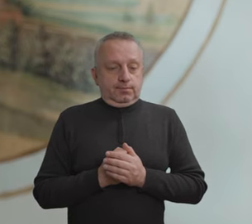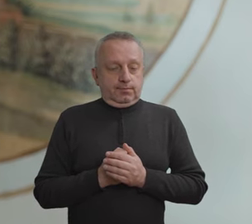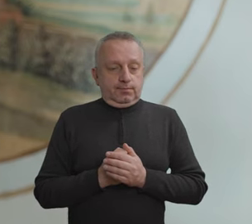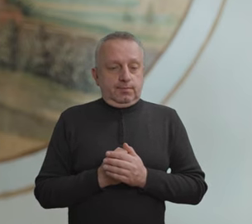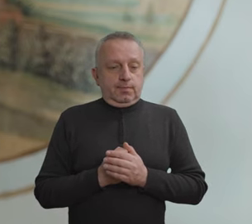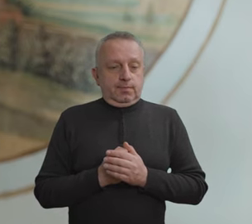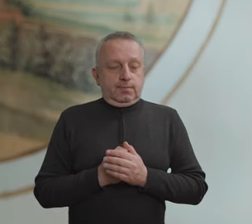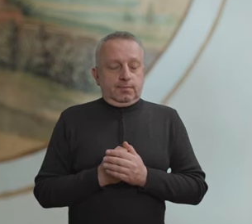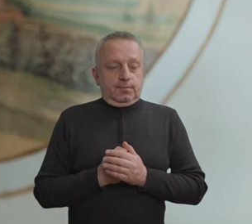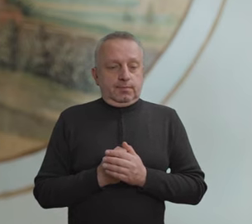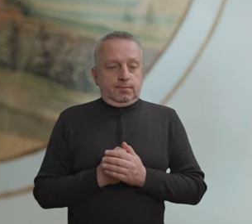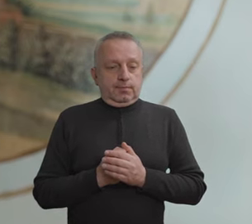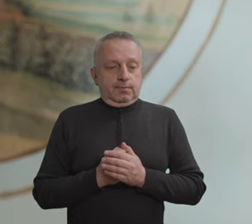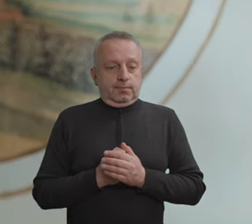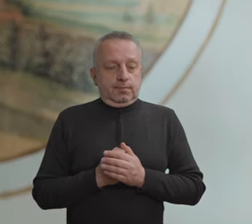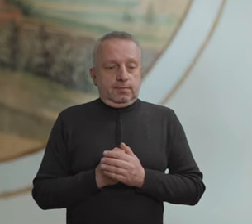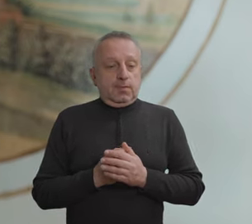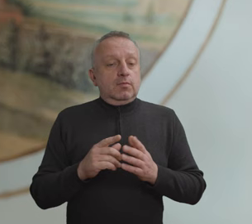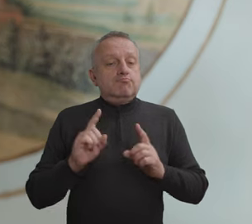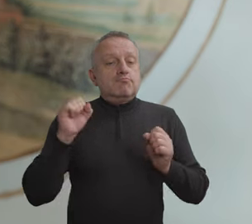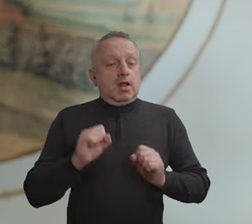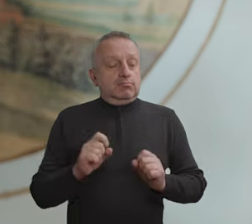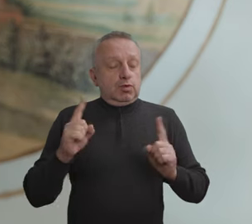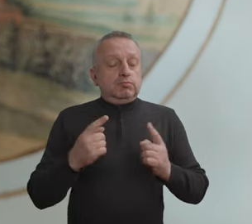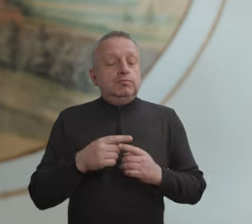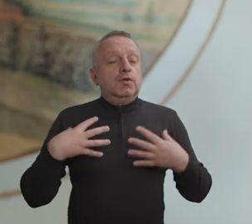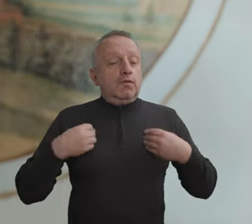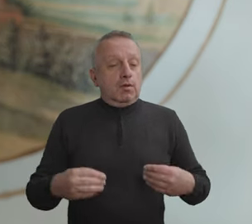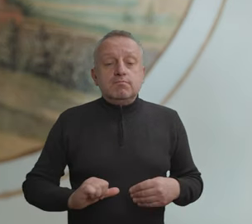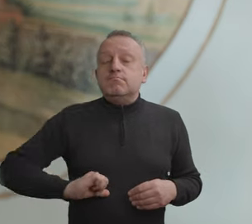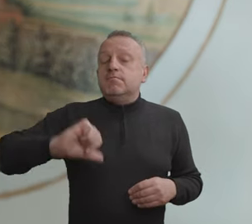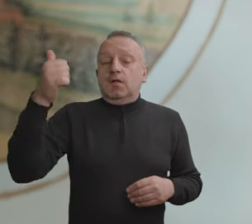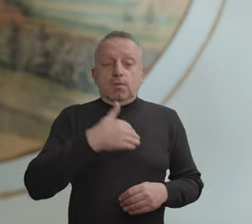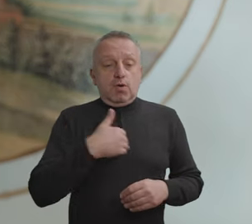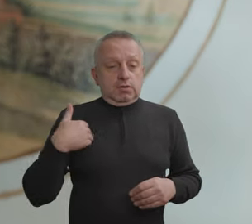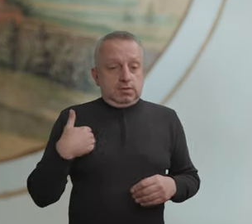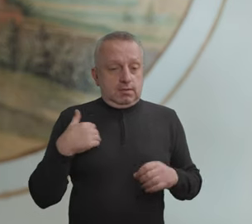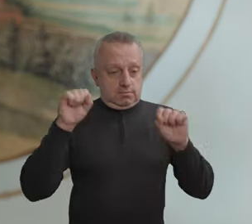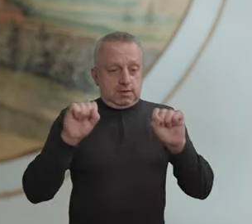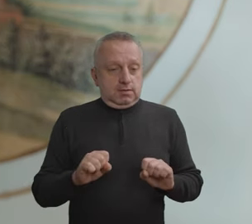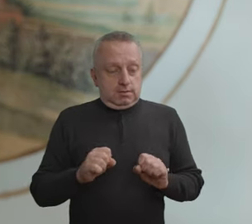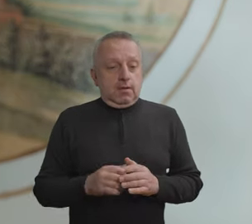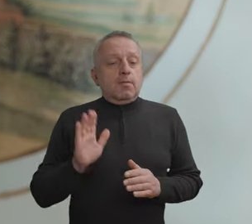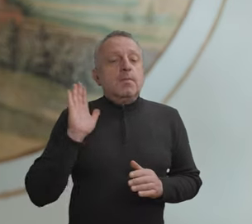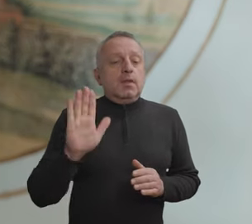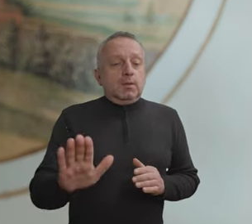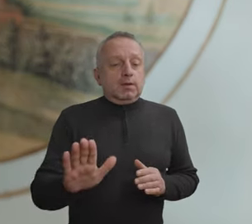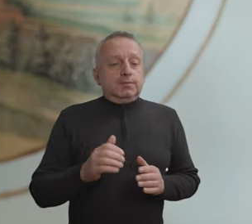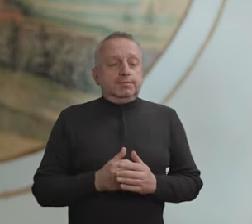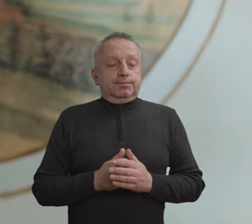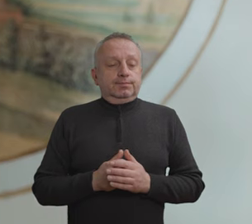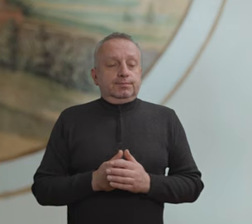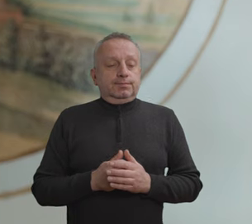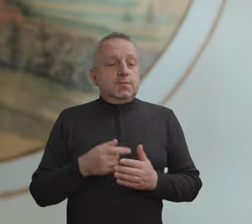w 1910 roku powstał Bank Przemysłowy we Lwowie. Pierwsza polska instytucja, która